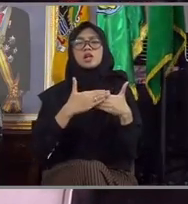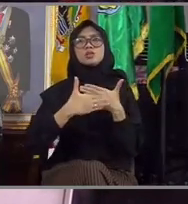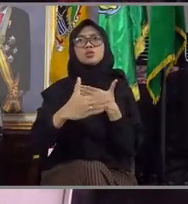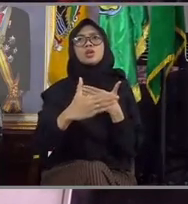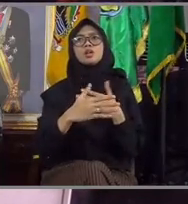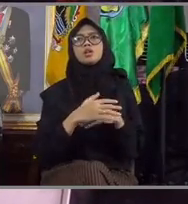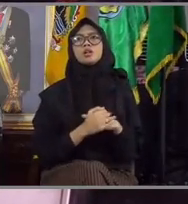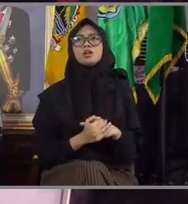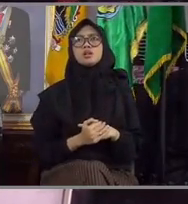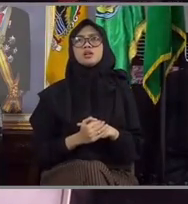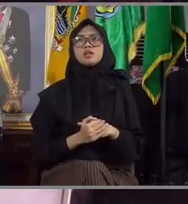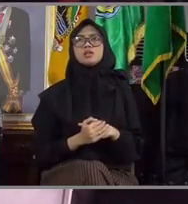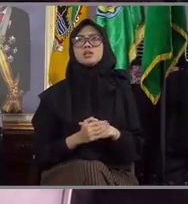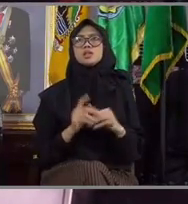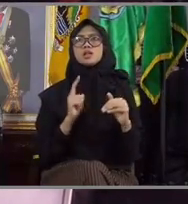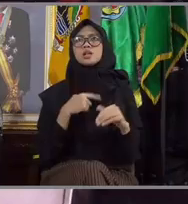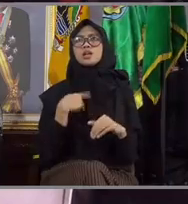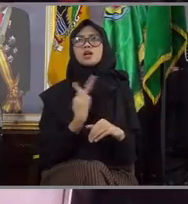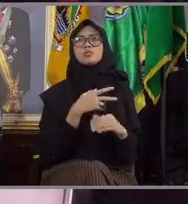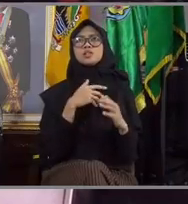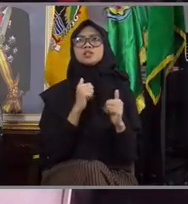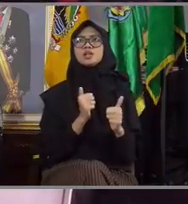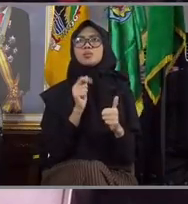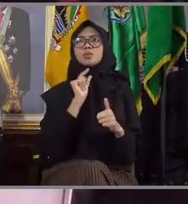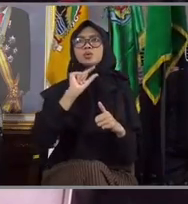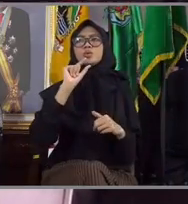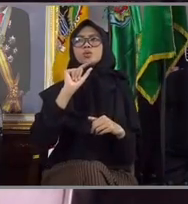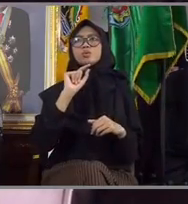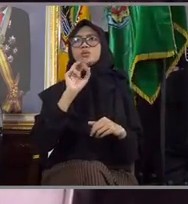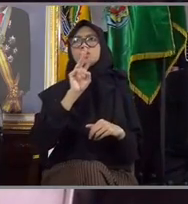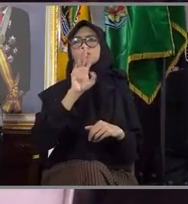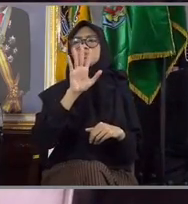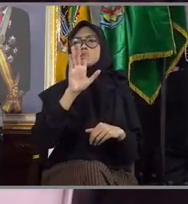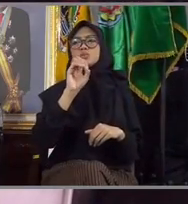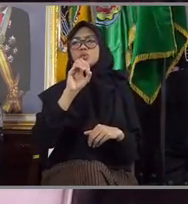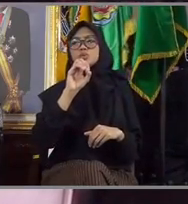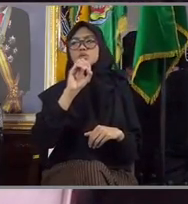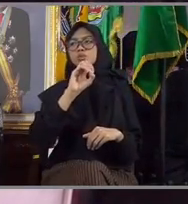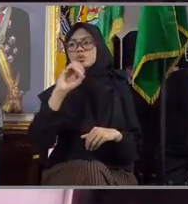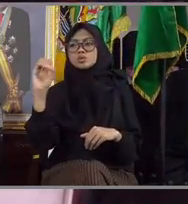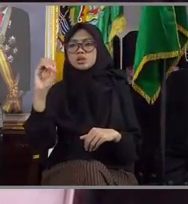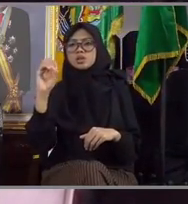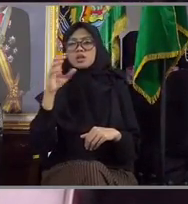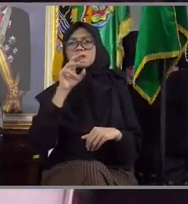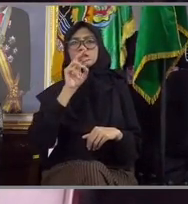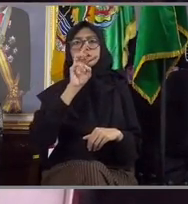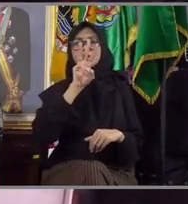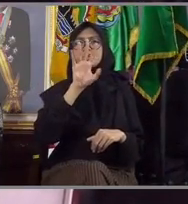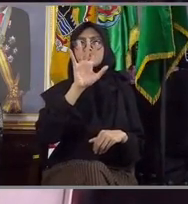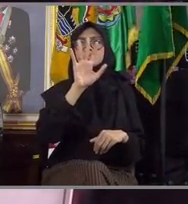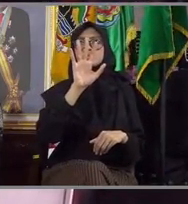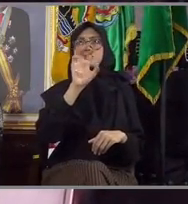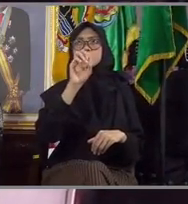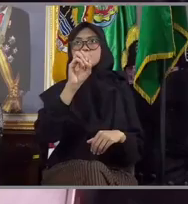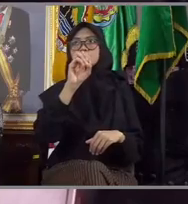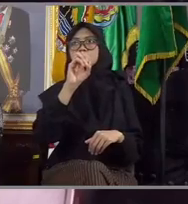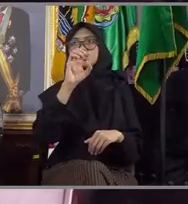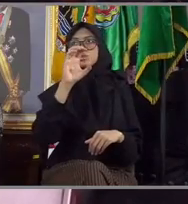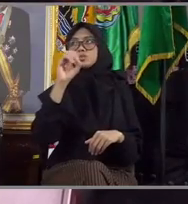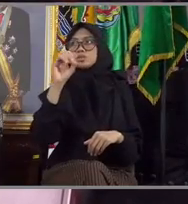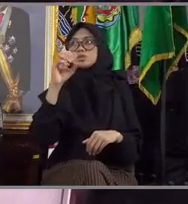untuk seputra kami 350 dosen ya kira-kira 100 Desa Pak 100